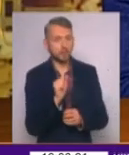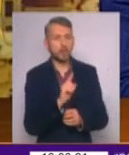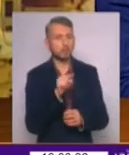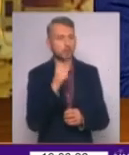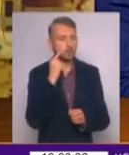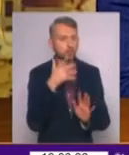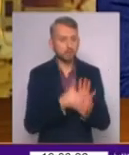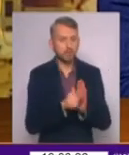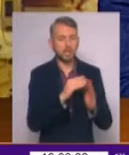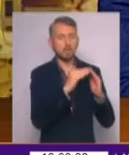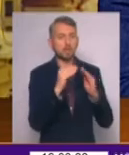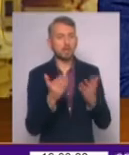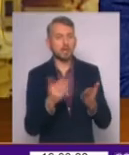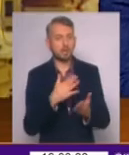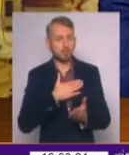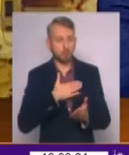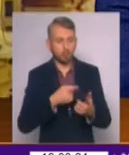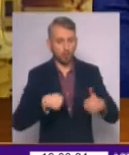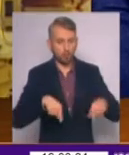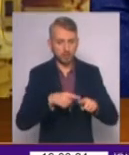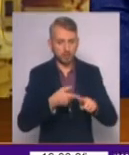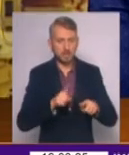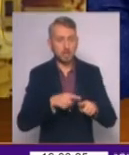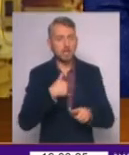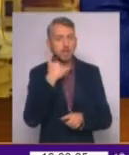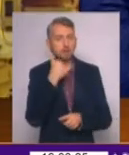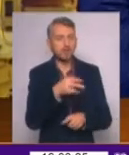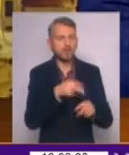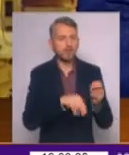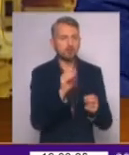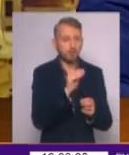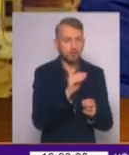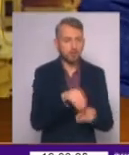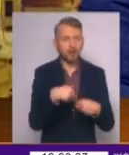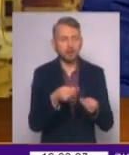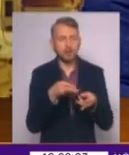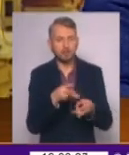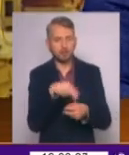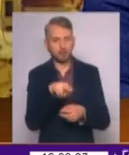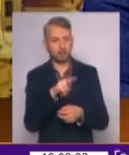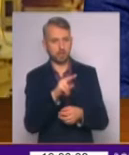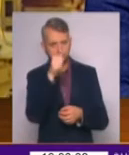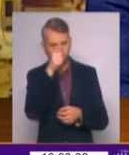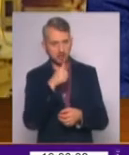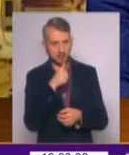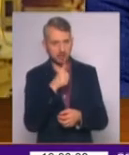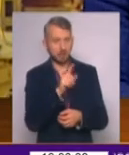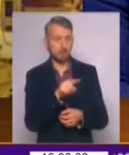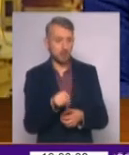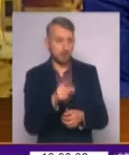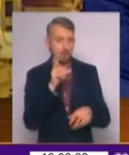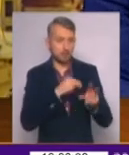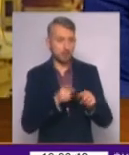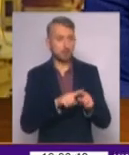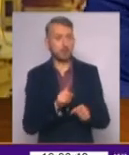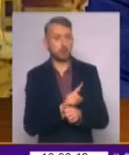зрозуміли, ті будинки, які на моєму окрузі, це я дзвонив в кінці жовтня, а включили тільки десь там в листопаді. Угу. І вони, ну, вважають це